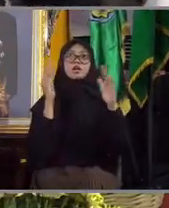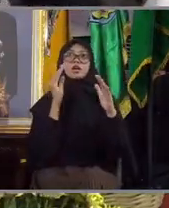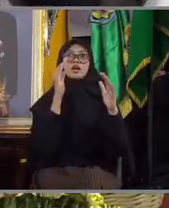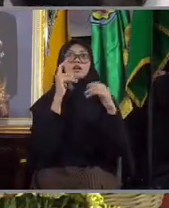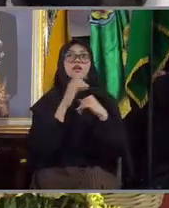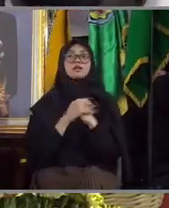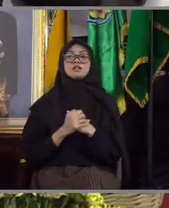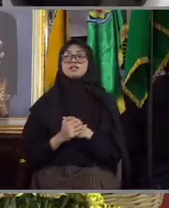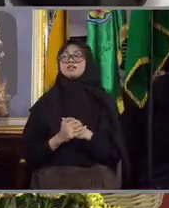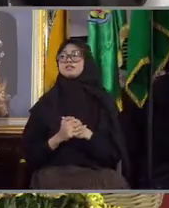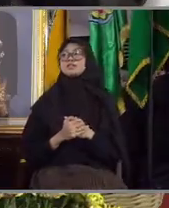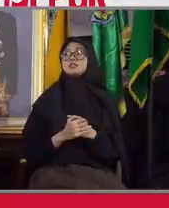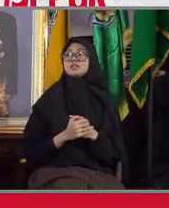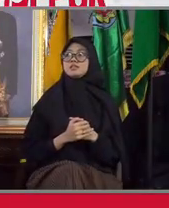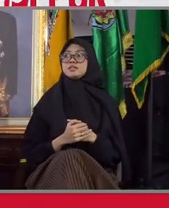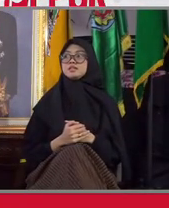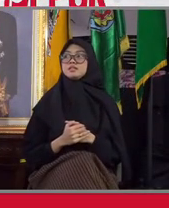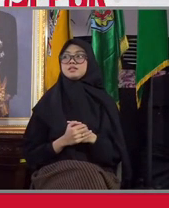Ibu.